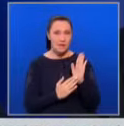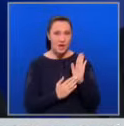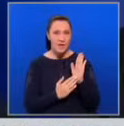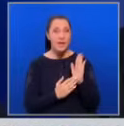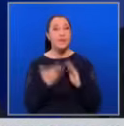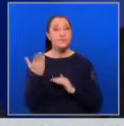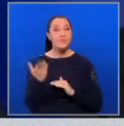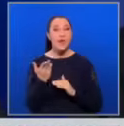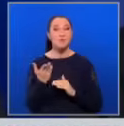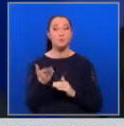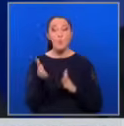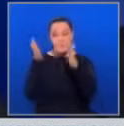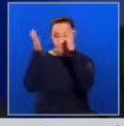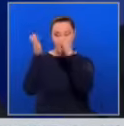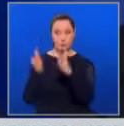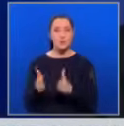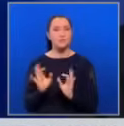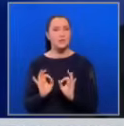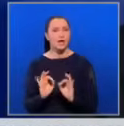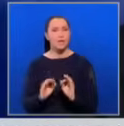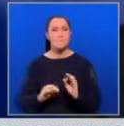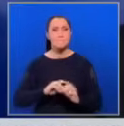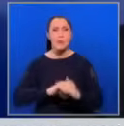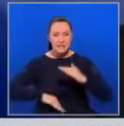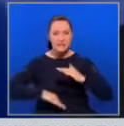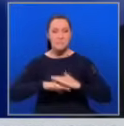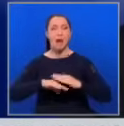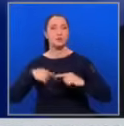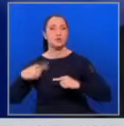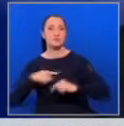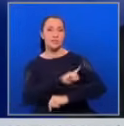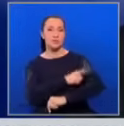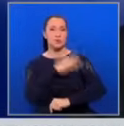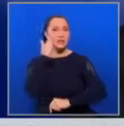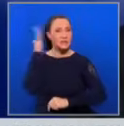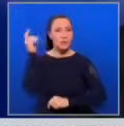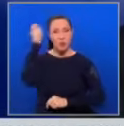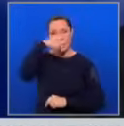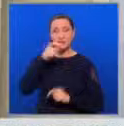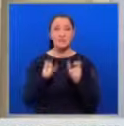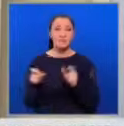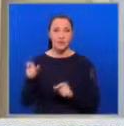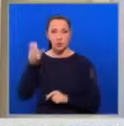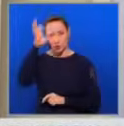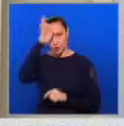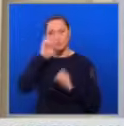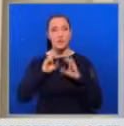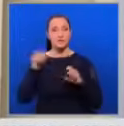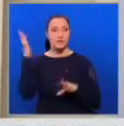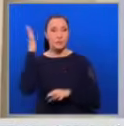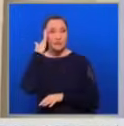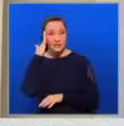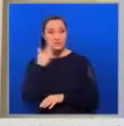и неговото персонализиране така че максимално да се развият силните страни и уменията на всеки ученик просветното